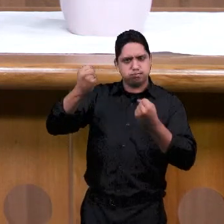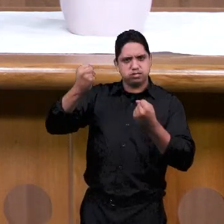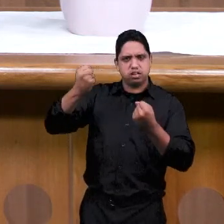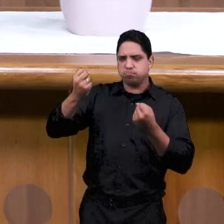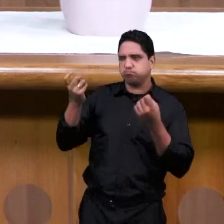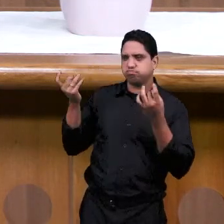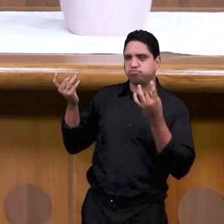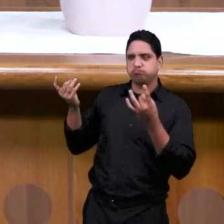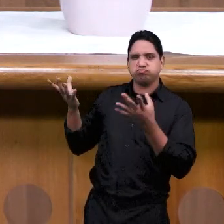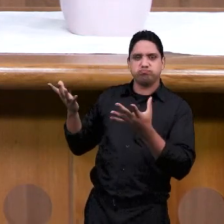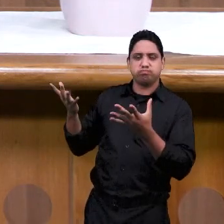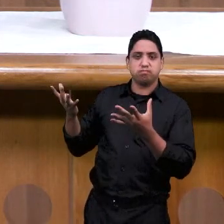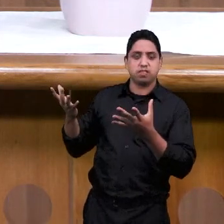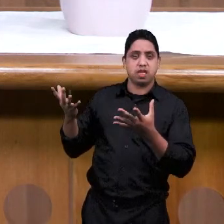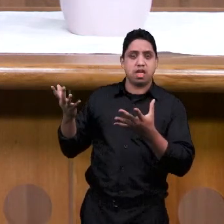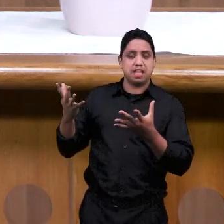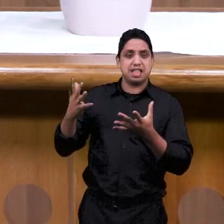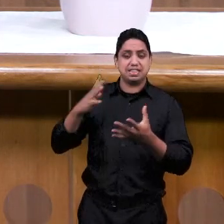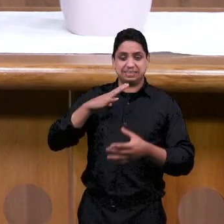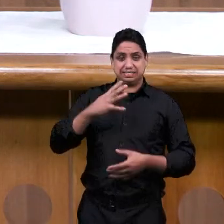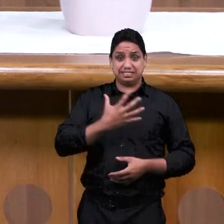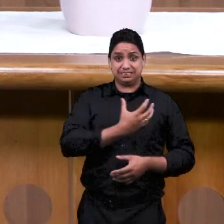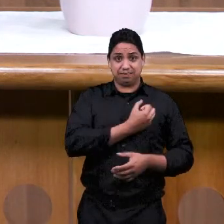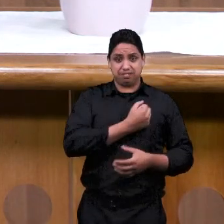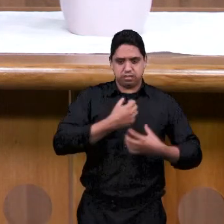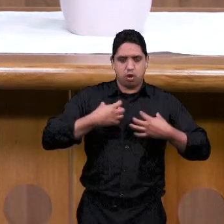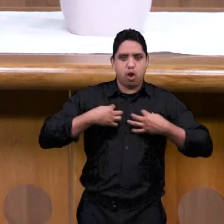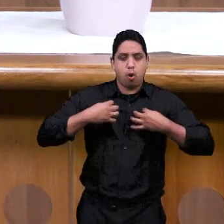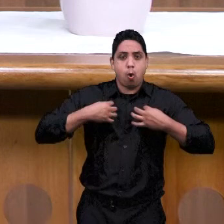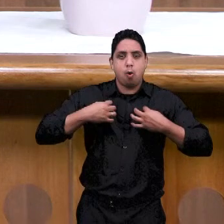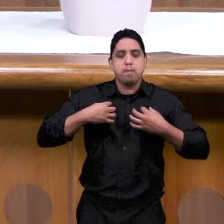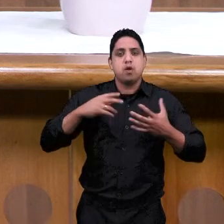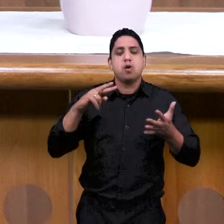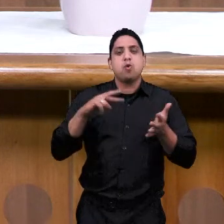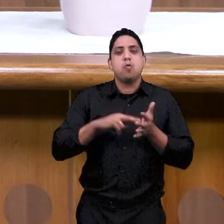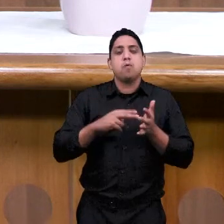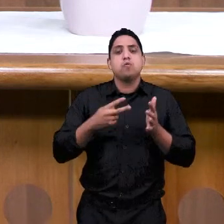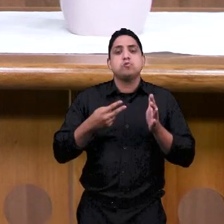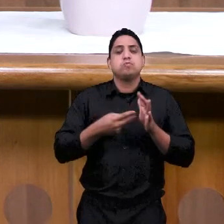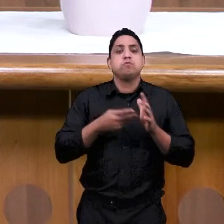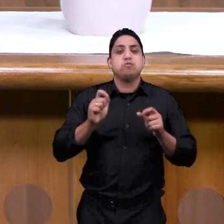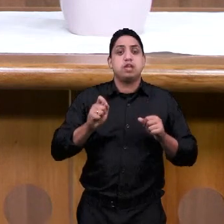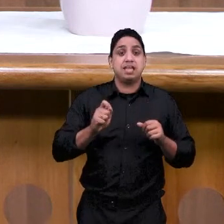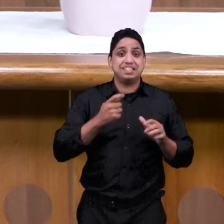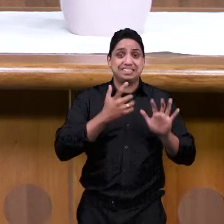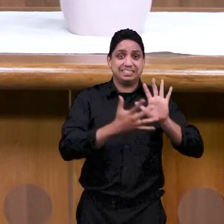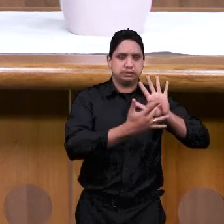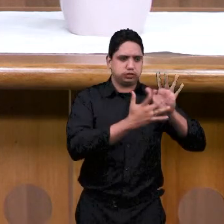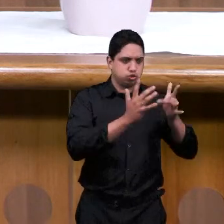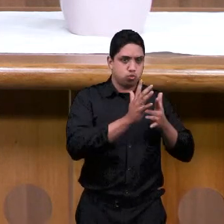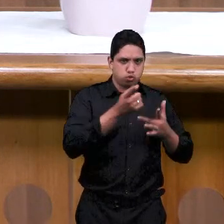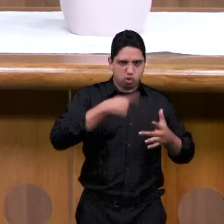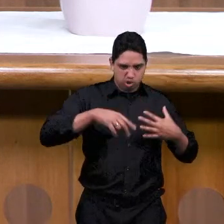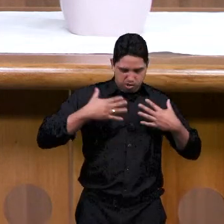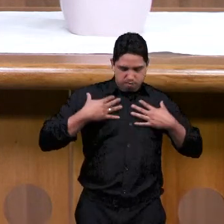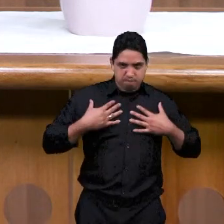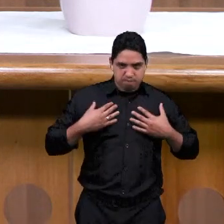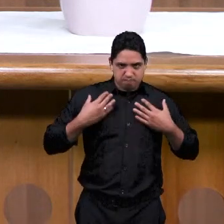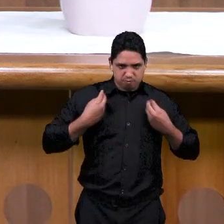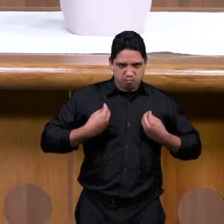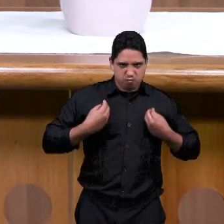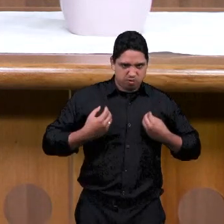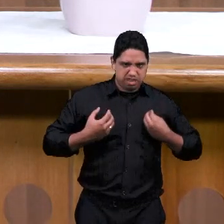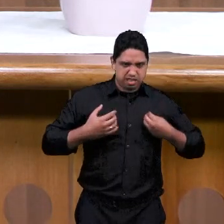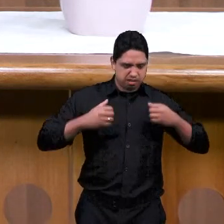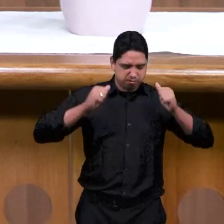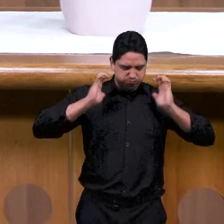les habits de salut, ils dispensent le lavage et la purification dans le